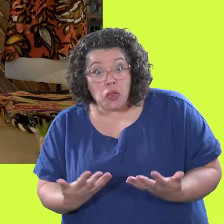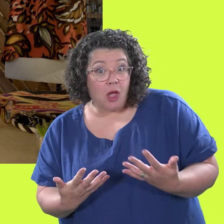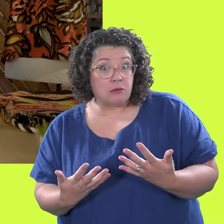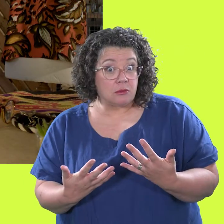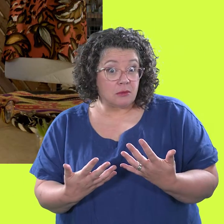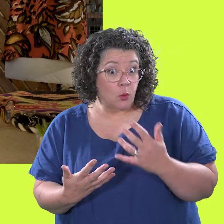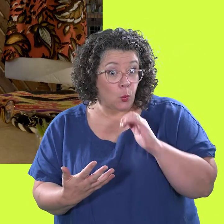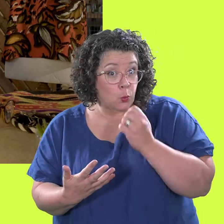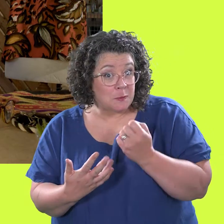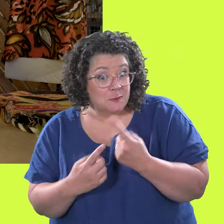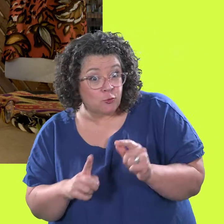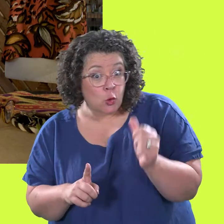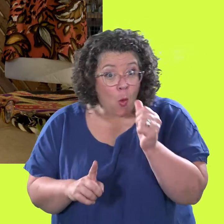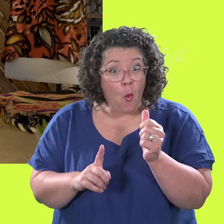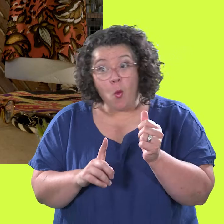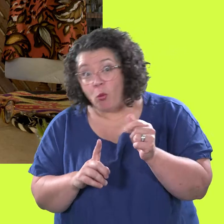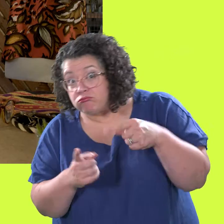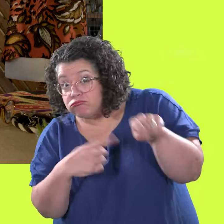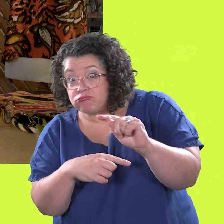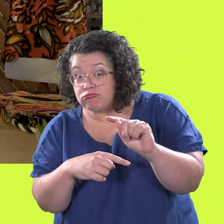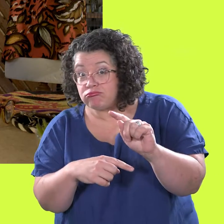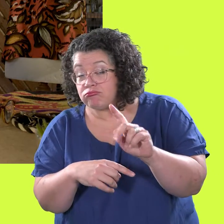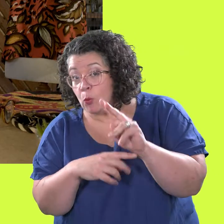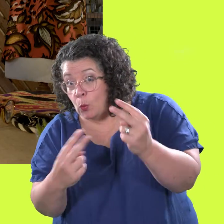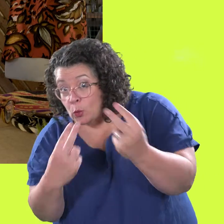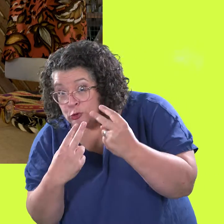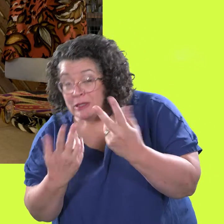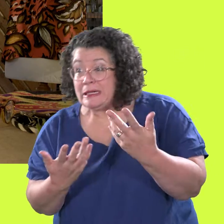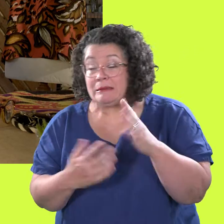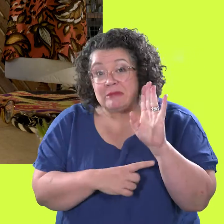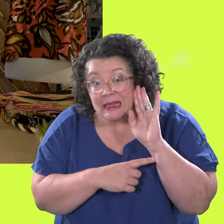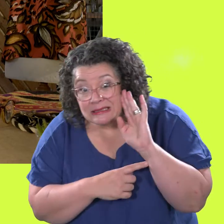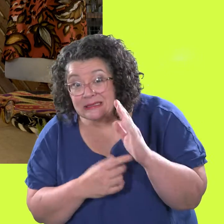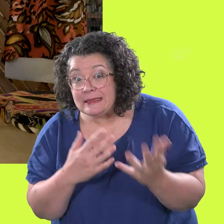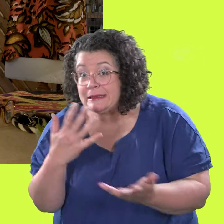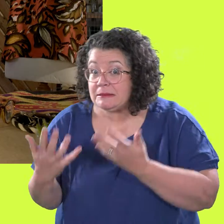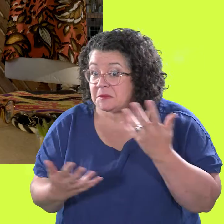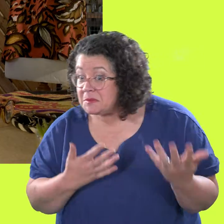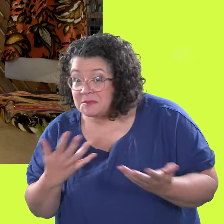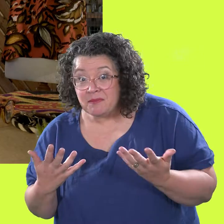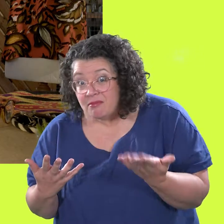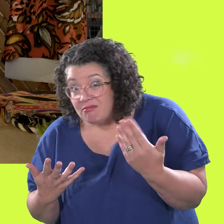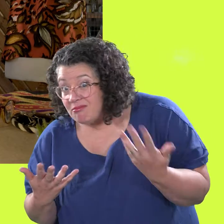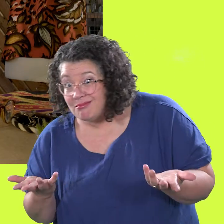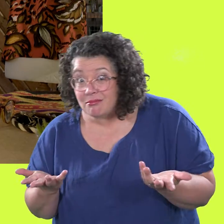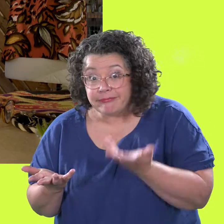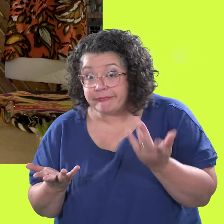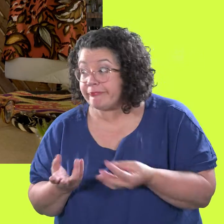Mae'n gwneud gymaint o wahaniaeth gwybod bod pobl yn actually gwylio, yn gwrando.